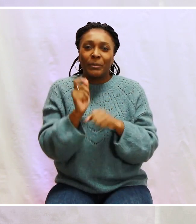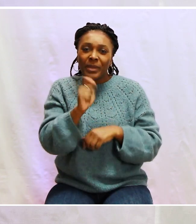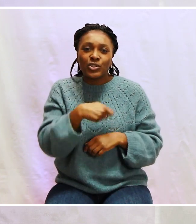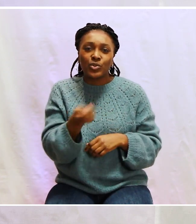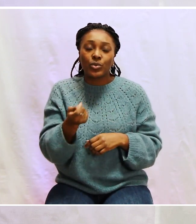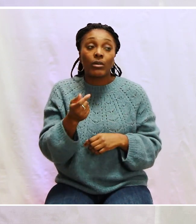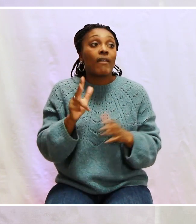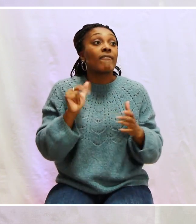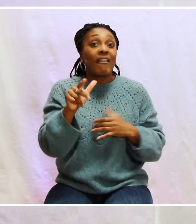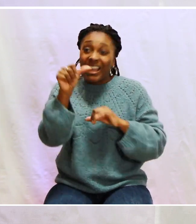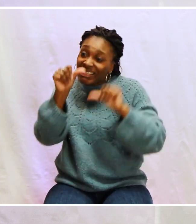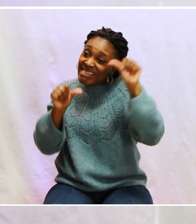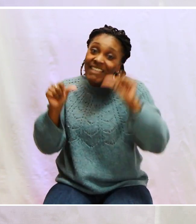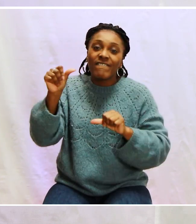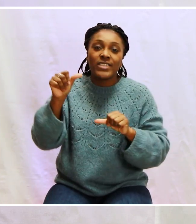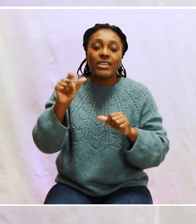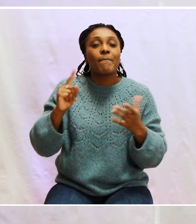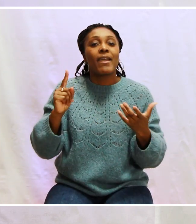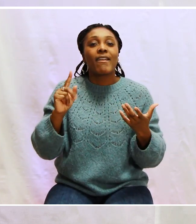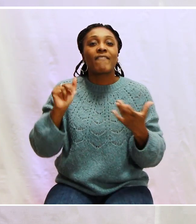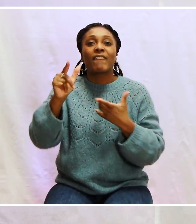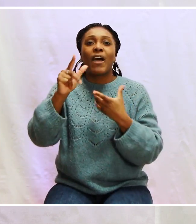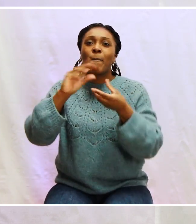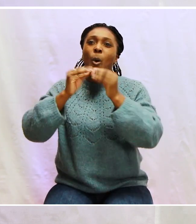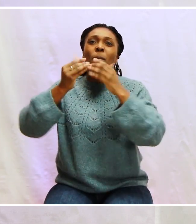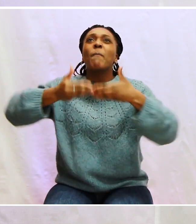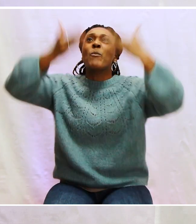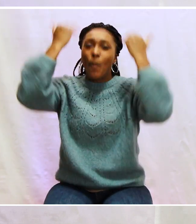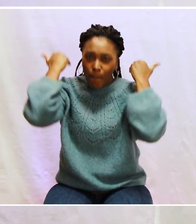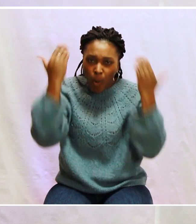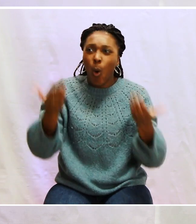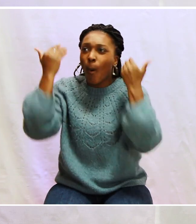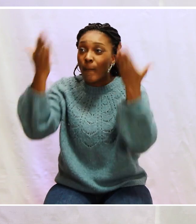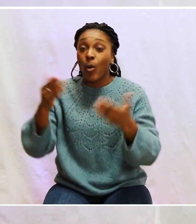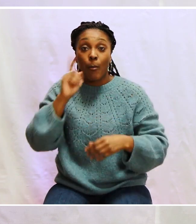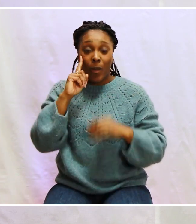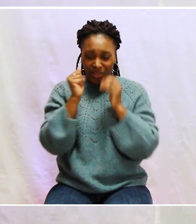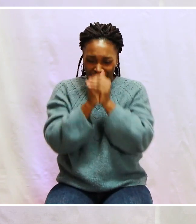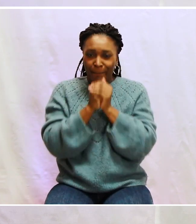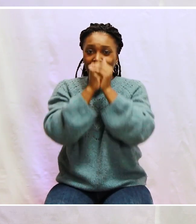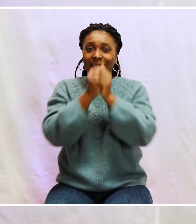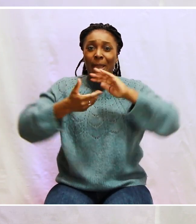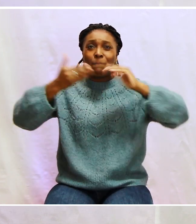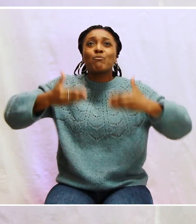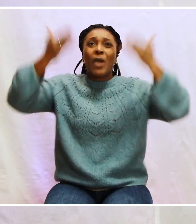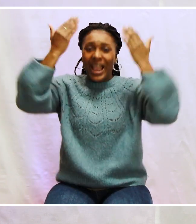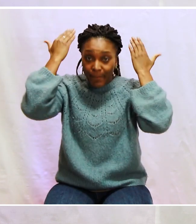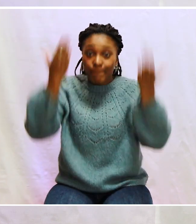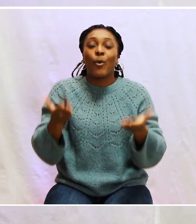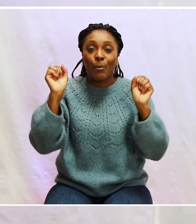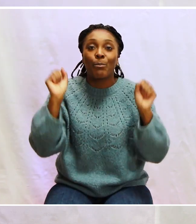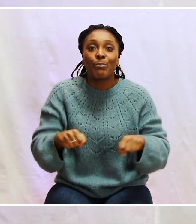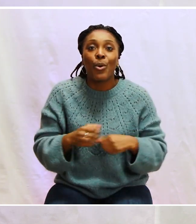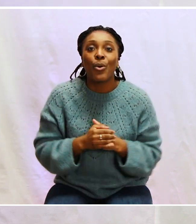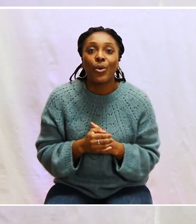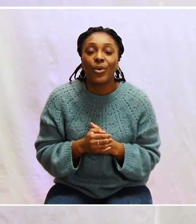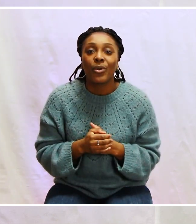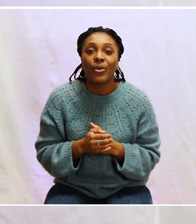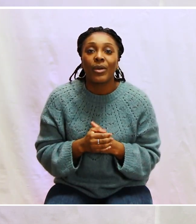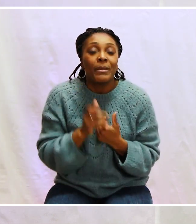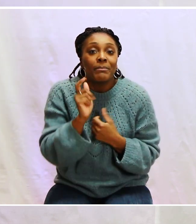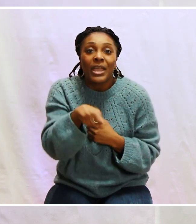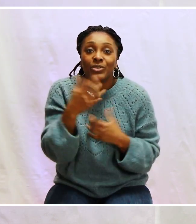avoir des défis, mais on va voir des Goliaths tomber parce que dans la prière, on abat des murailles, on abat des forteresses. Est-ce que cette